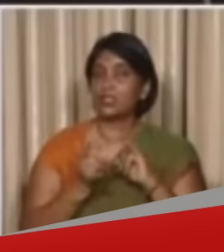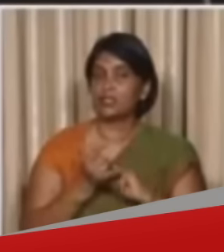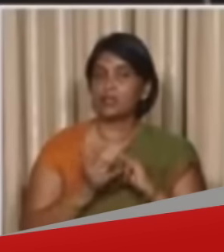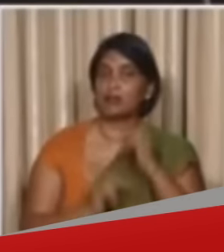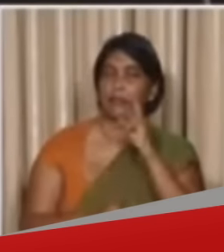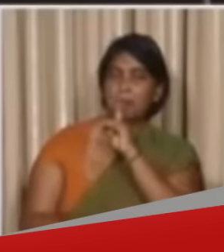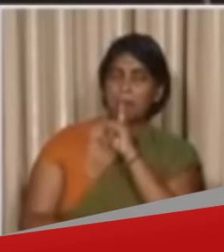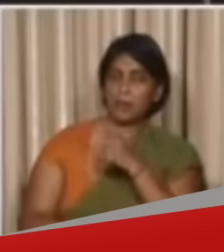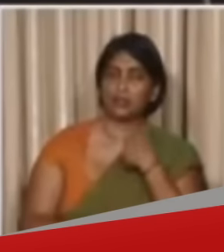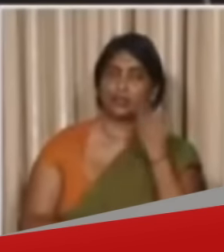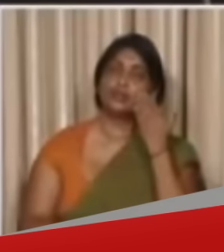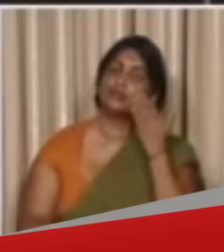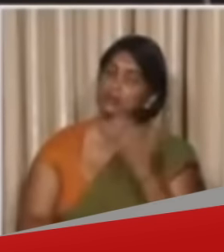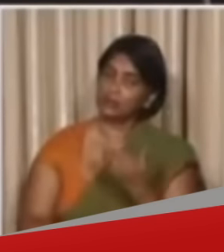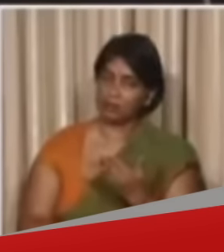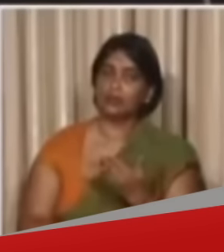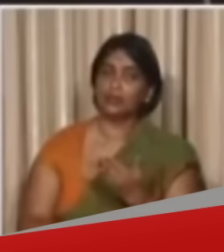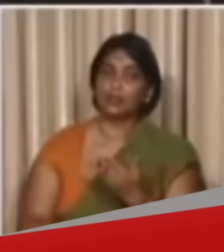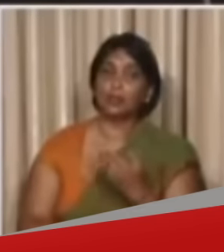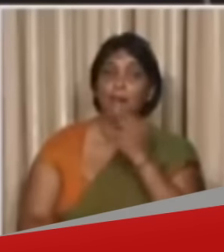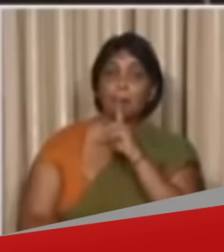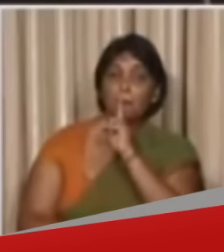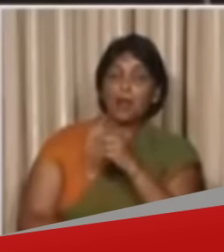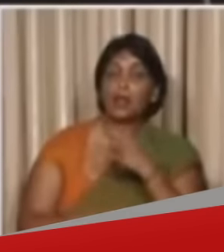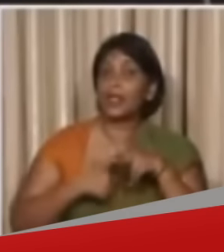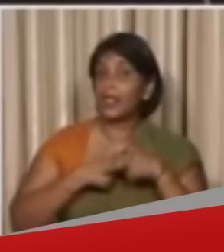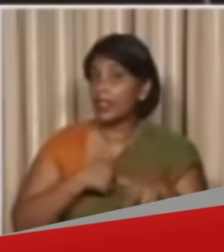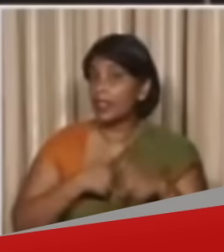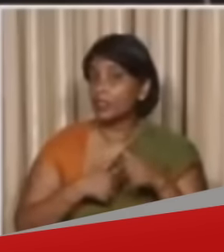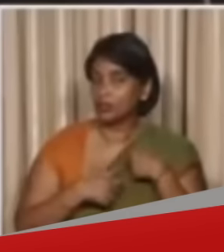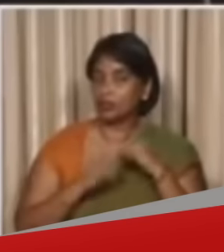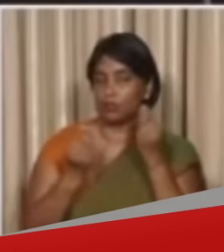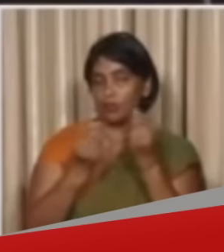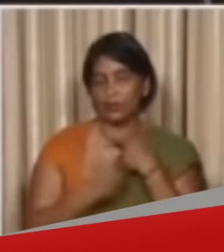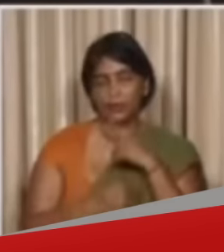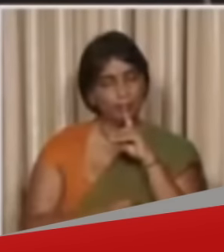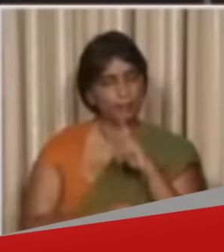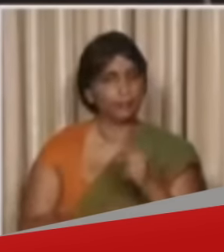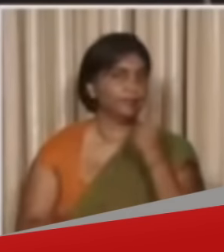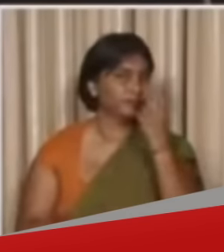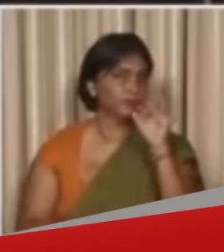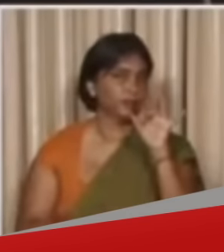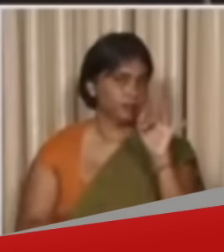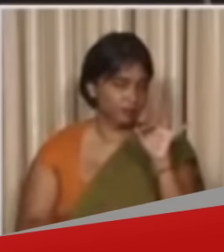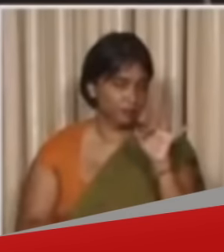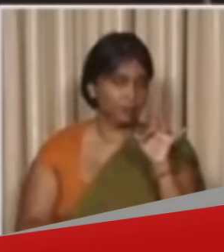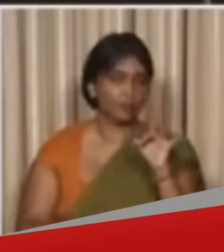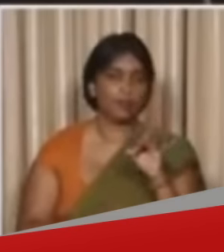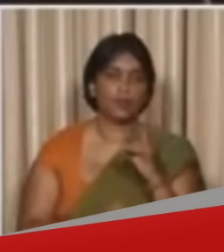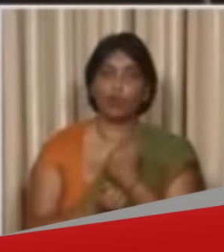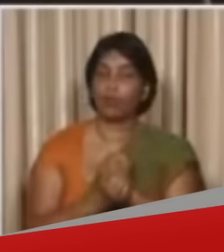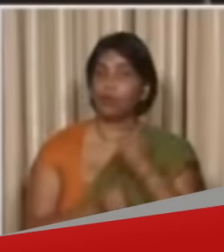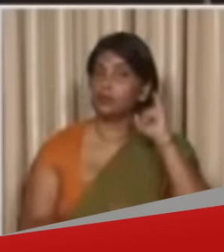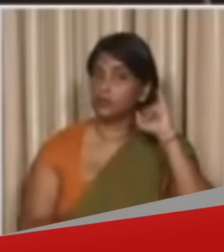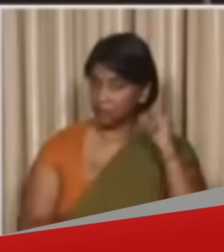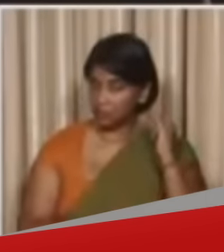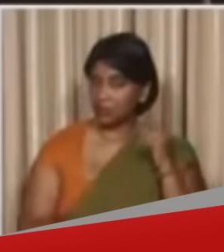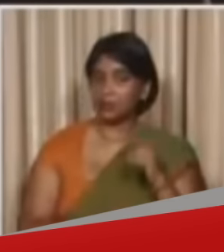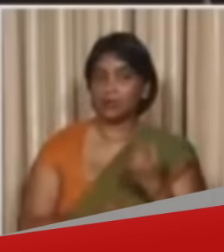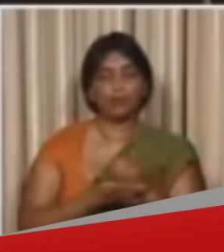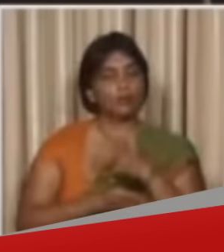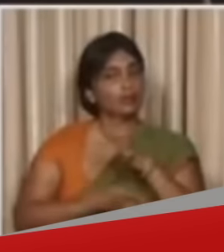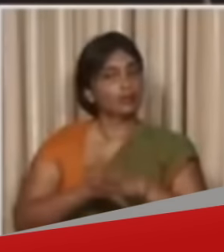මේගොල්ලන්ට මේ බණින්න හේතුණු කාරණේ පොඩ්ඩක් මං ගන්නම්. 2015 පොලිස්පතිතුමා